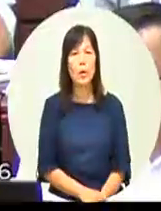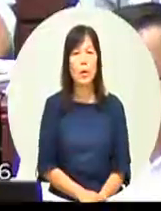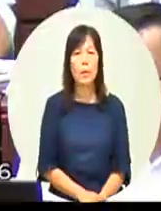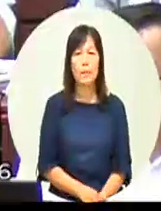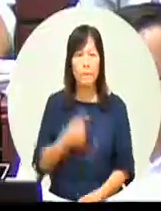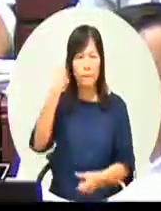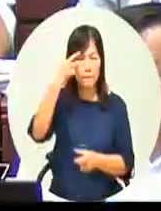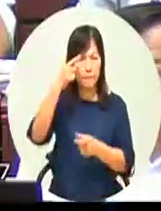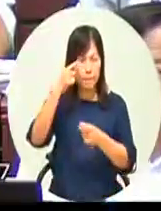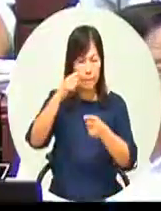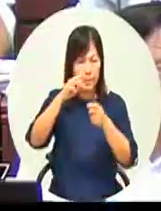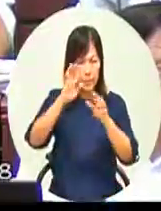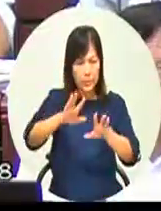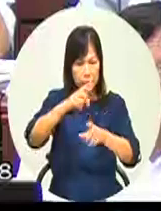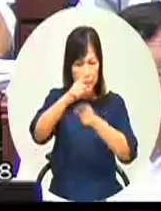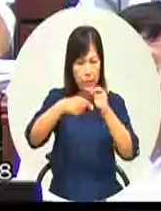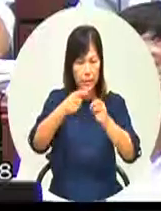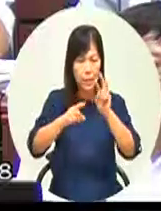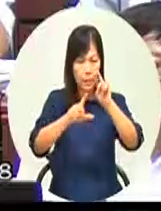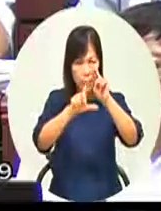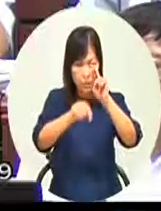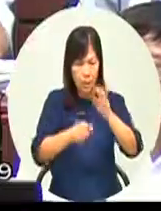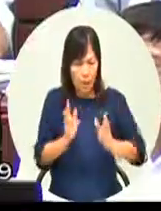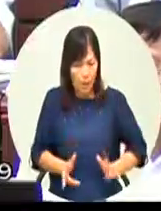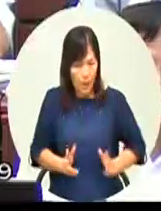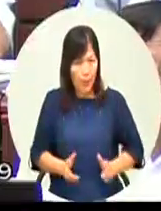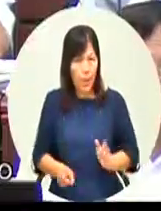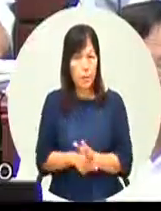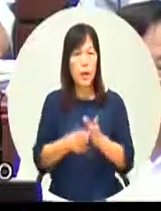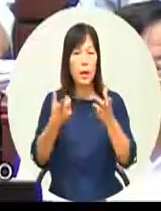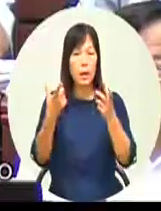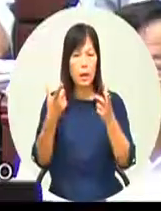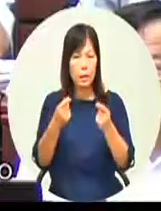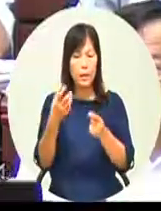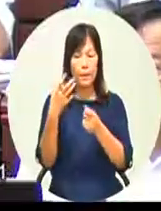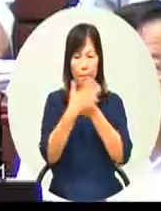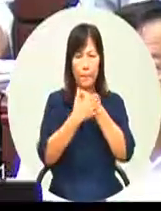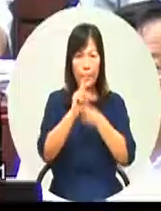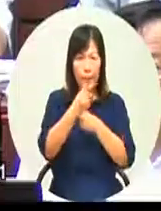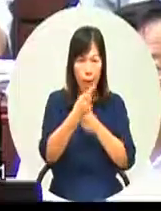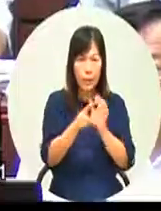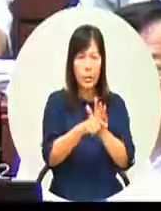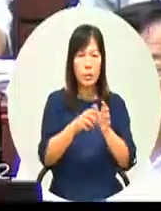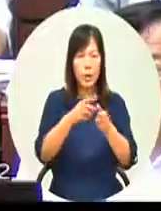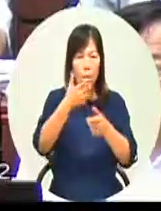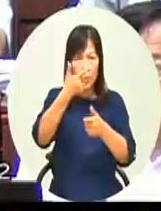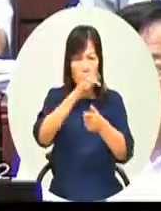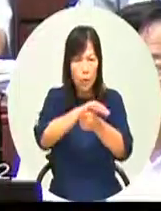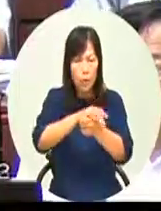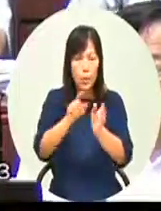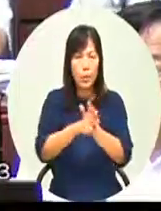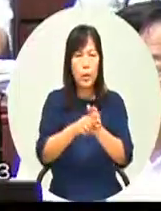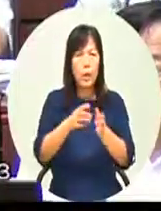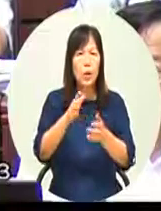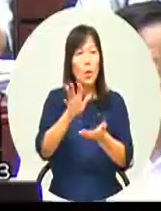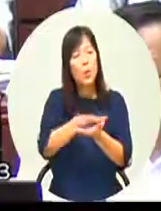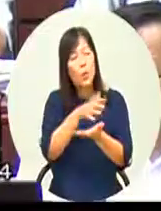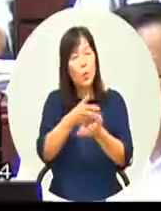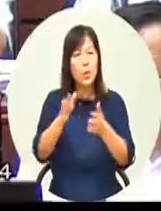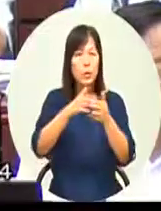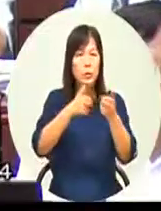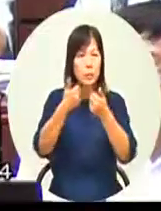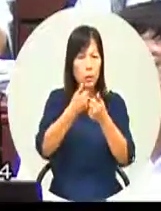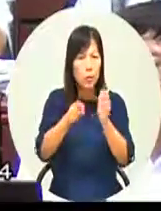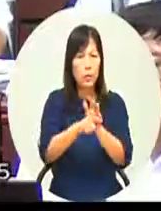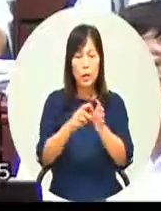呢？今年年底的12月的马拉松呢？那在地的宝来的他们六龟观光休闲协会呢，他